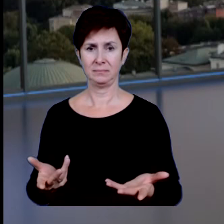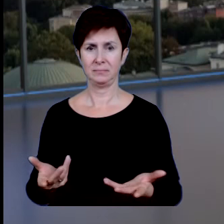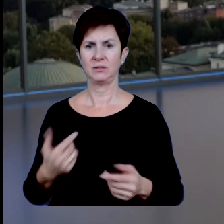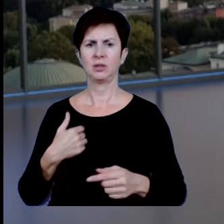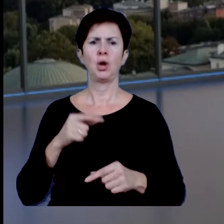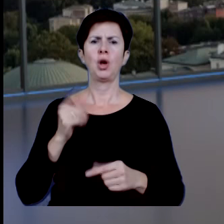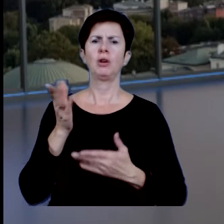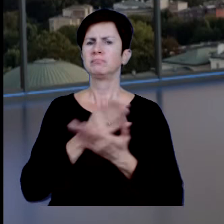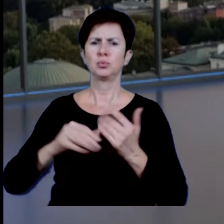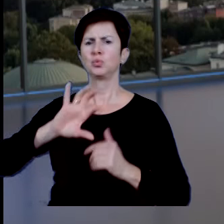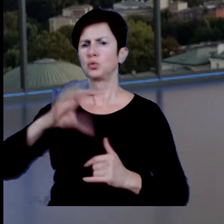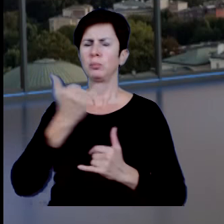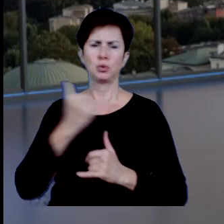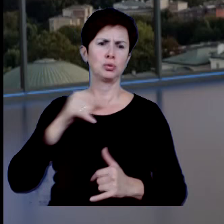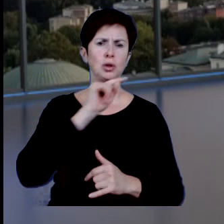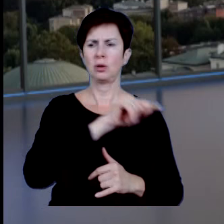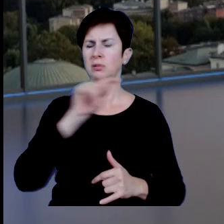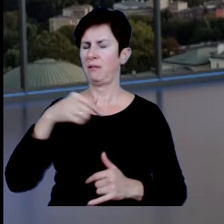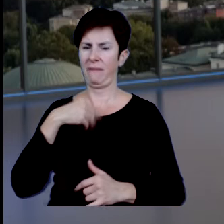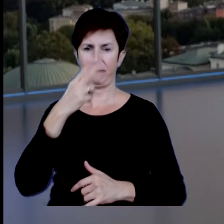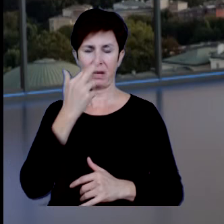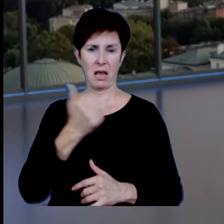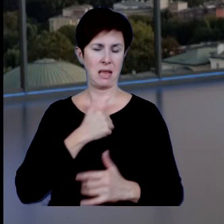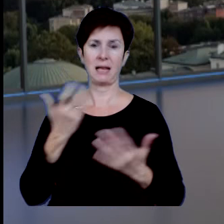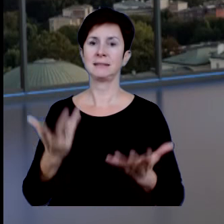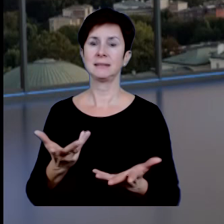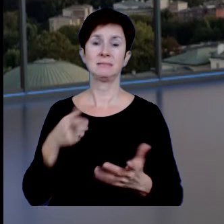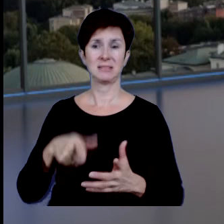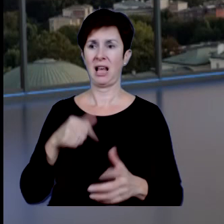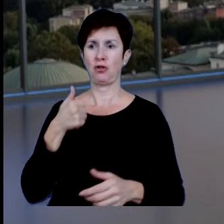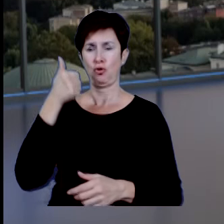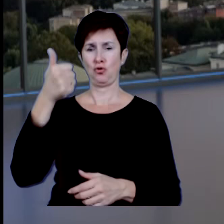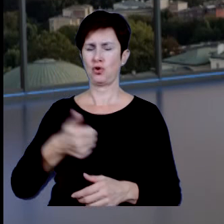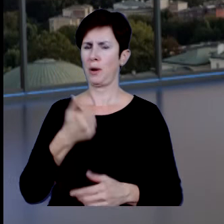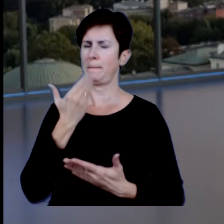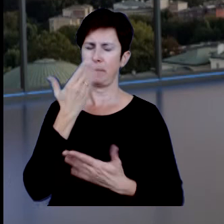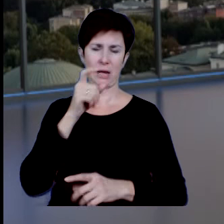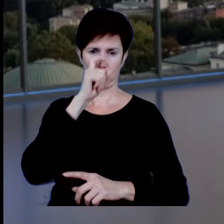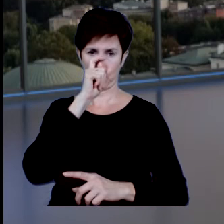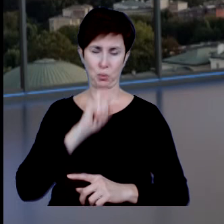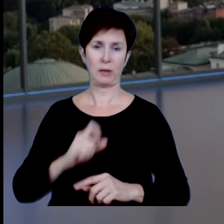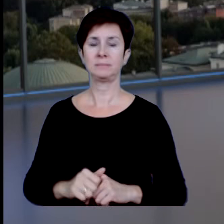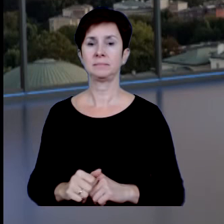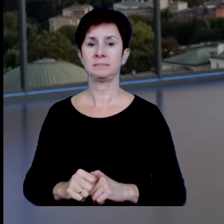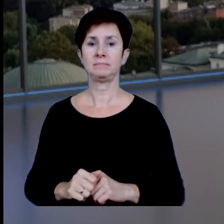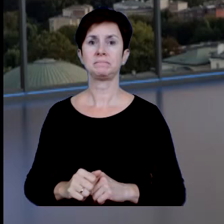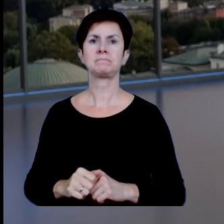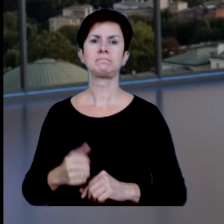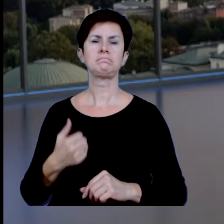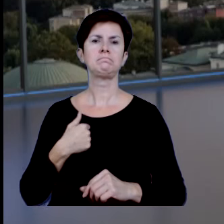dotknęli, to widzimy, że ten rok był bardzo zły. Jeśli przełożymy to na obietnicę,